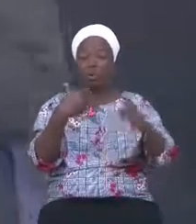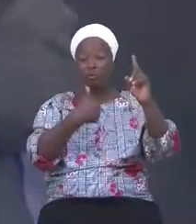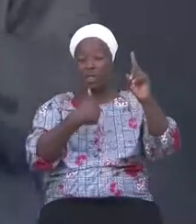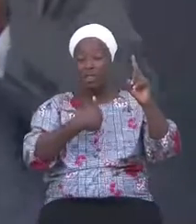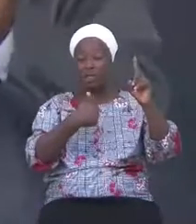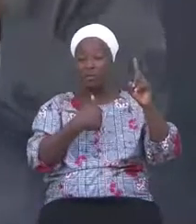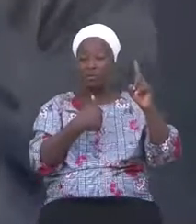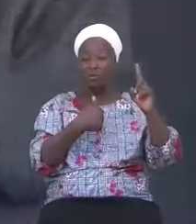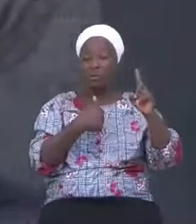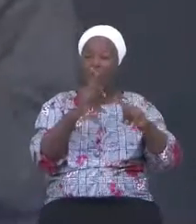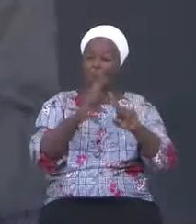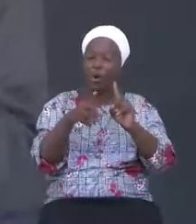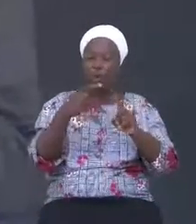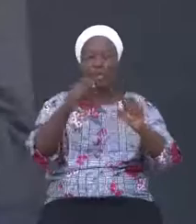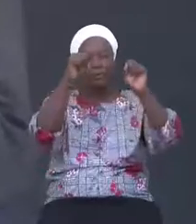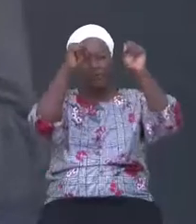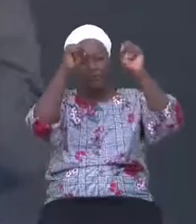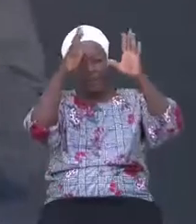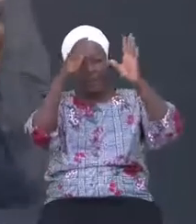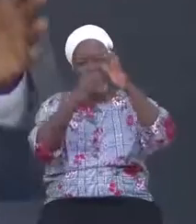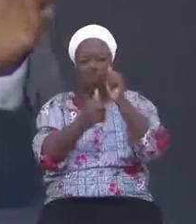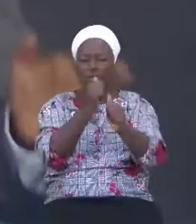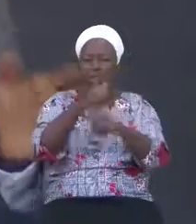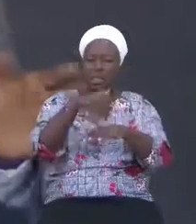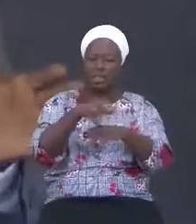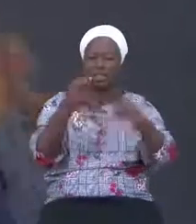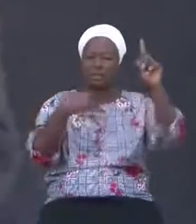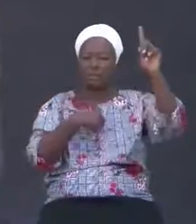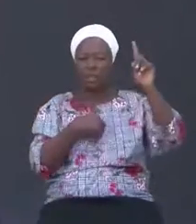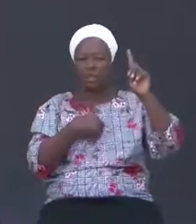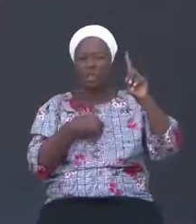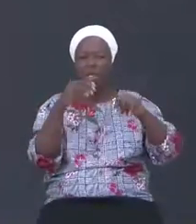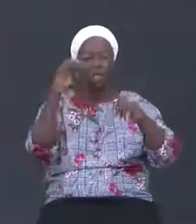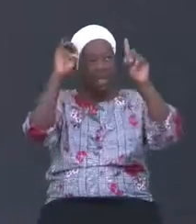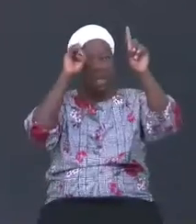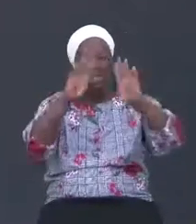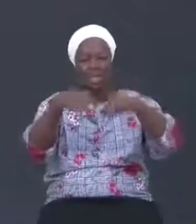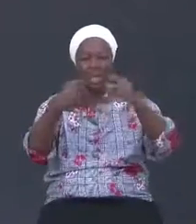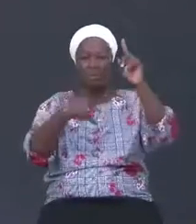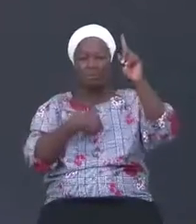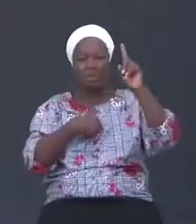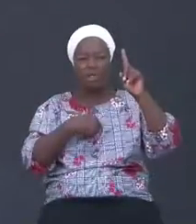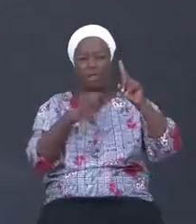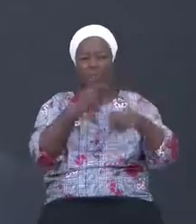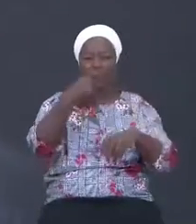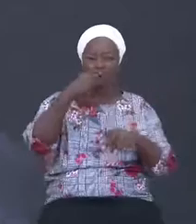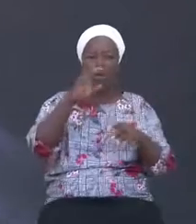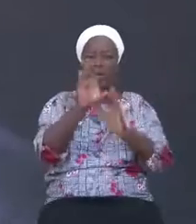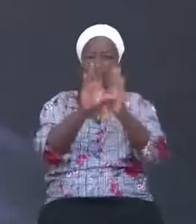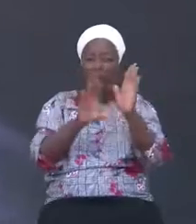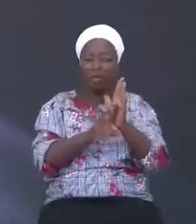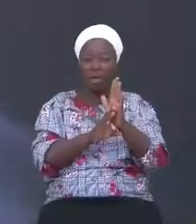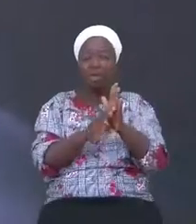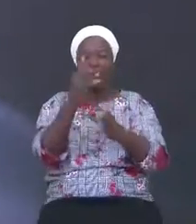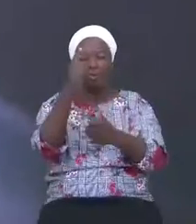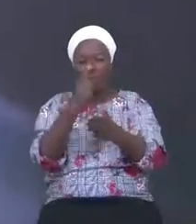je n'ai point parlé de moi-même, mais le Père qui m'a envoyé m'a prescrit lui-même ce que je